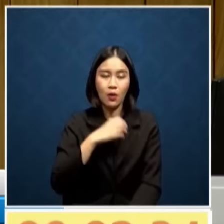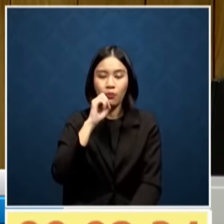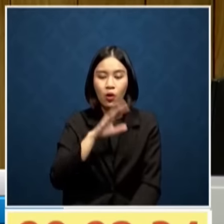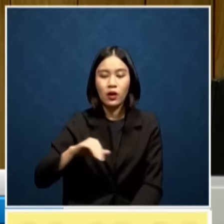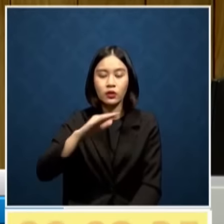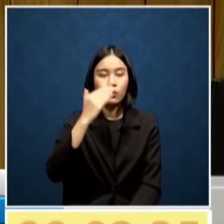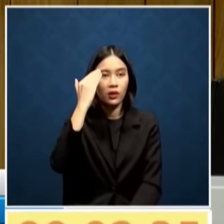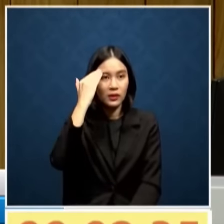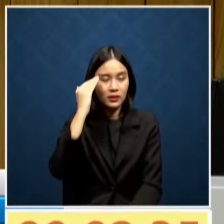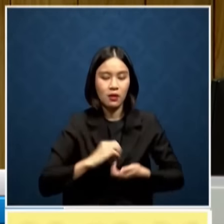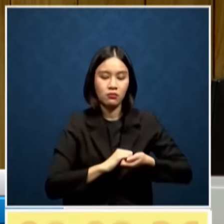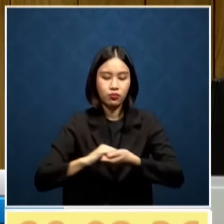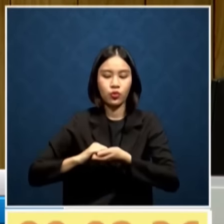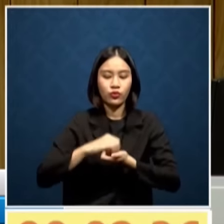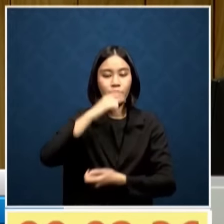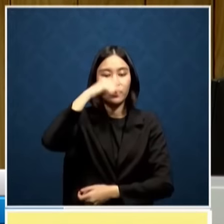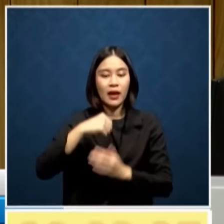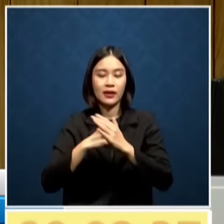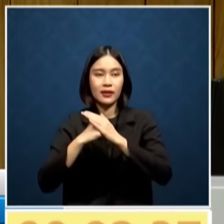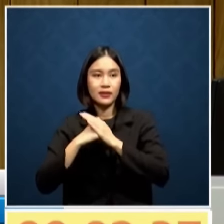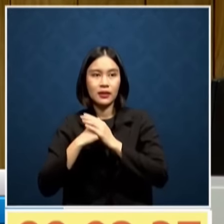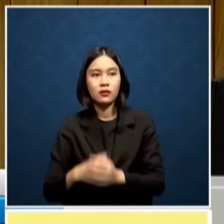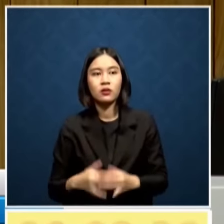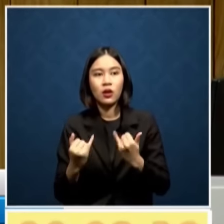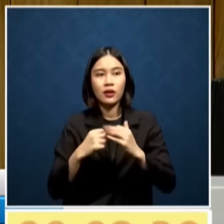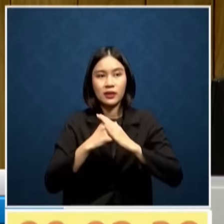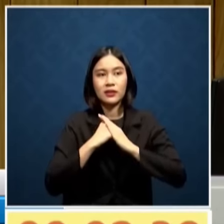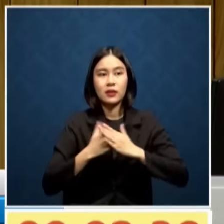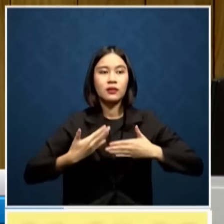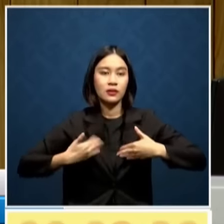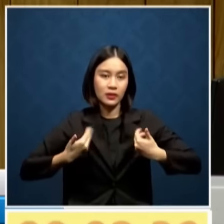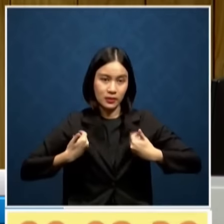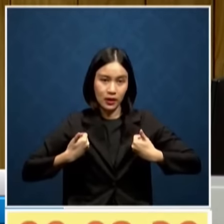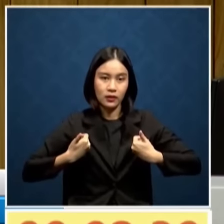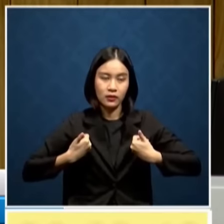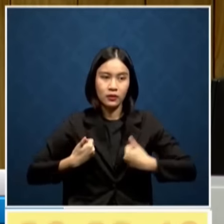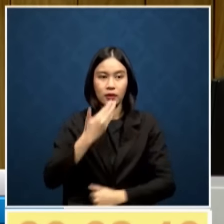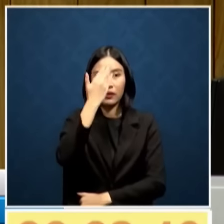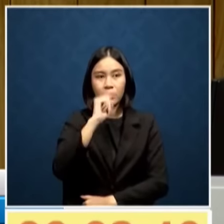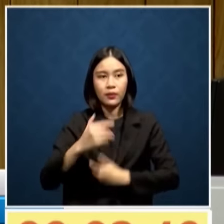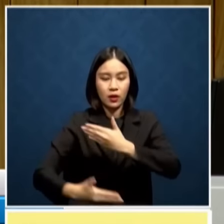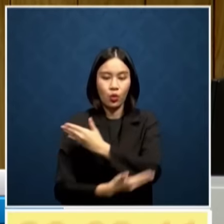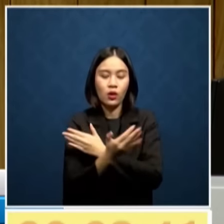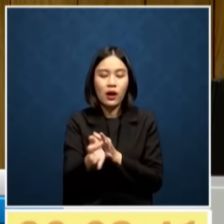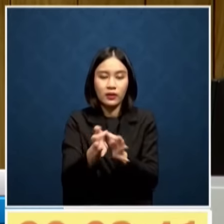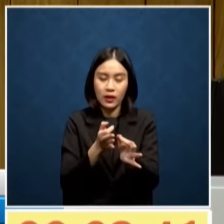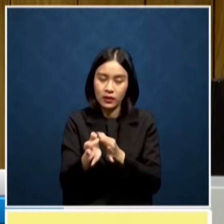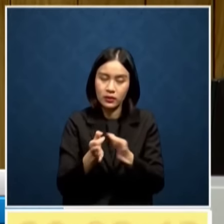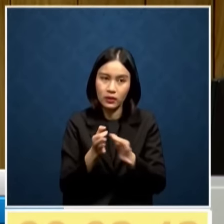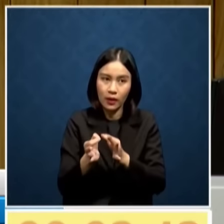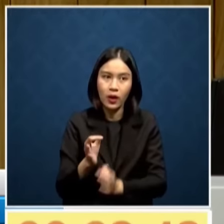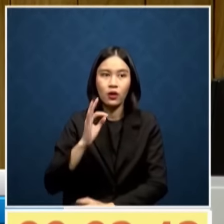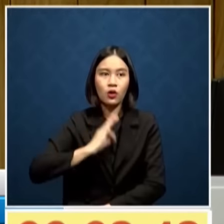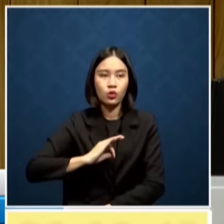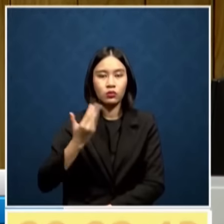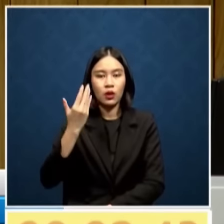ให้เห็นว่าความสัมพันธ์ระหว่างไทยจีนทั้งจีนดีใจมากนะเดี๋ยวขอเรียนตรงๆนะเขาดีใจว่าเขาได้มีโอกาสชี้แจงเขาเหมือนกับรู้สึกว่า